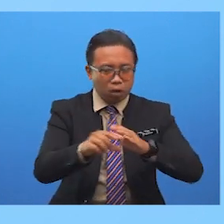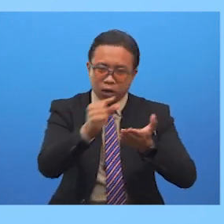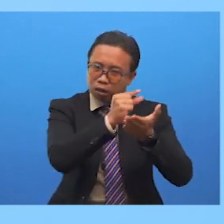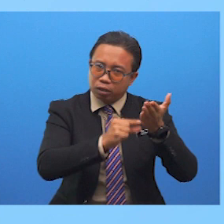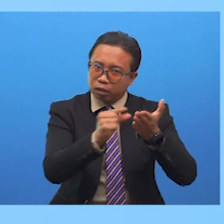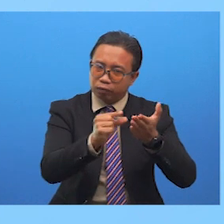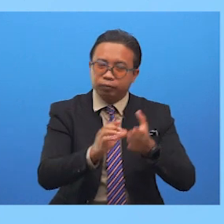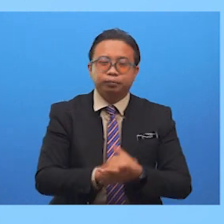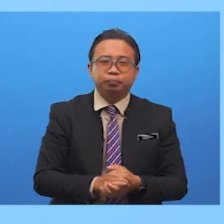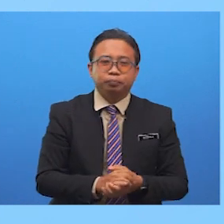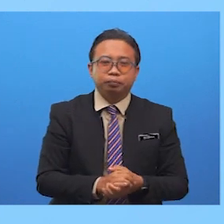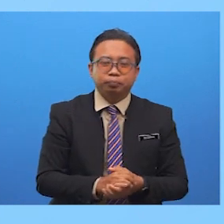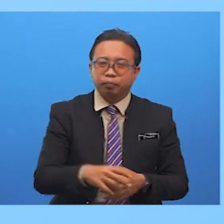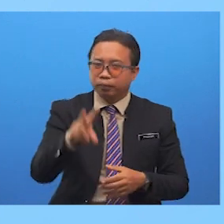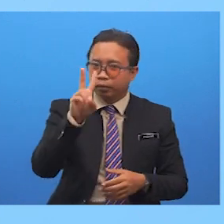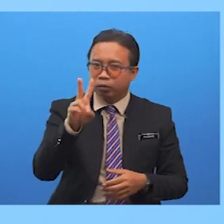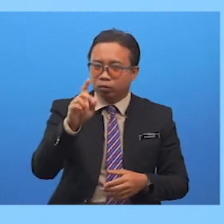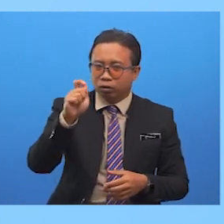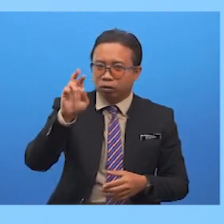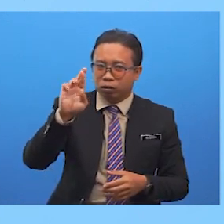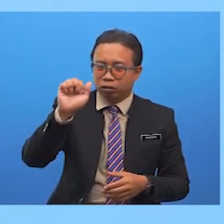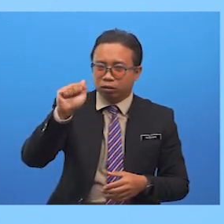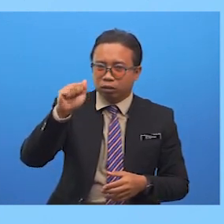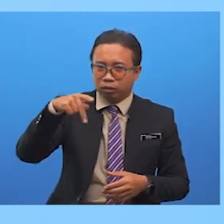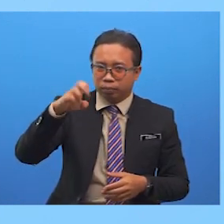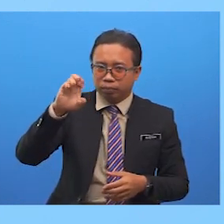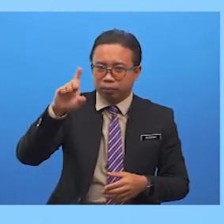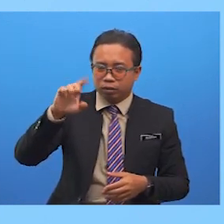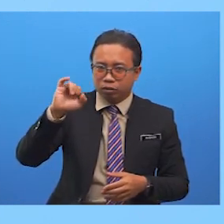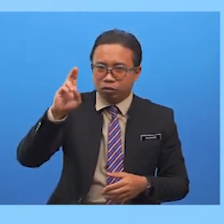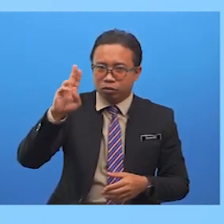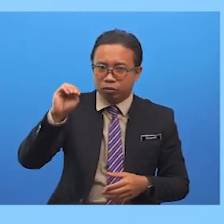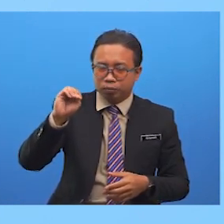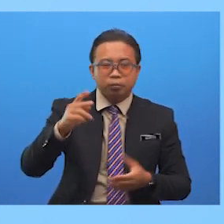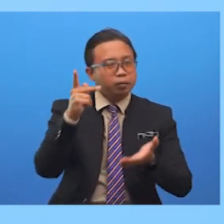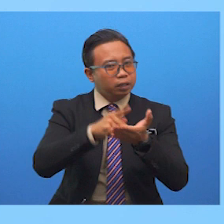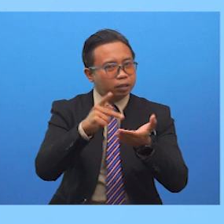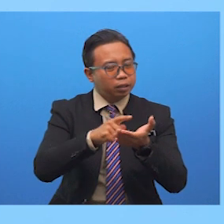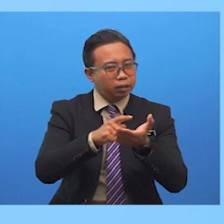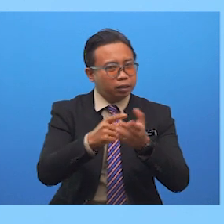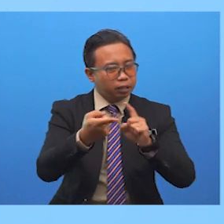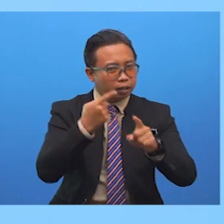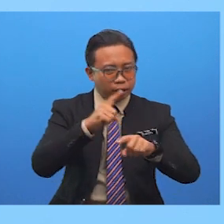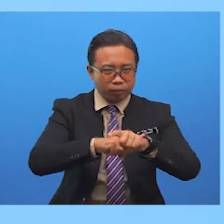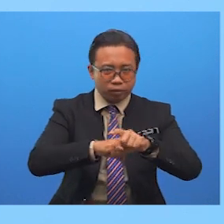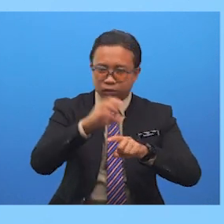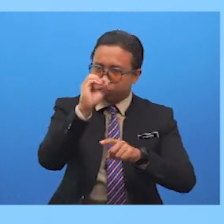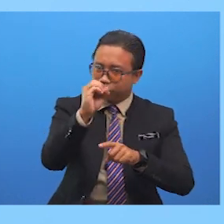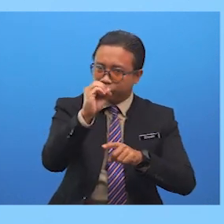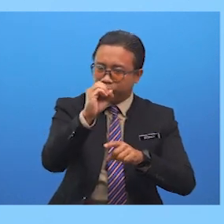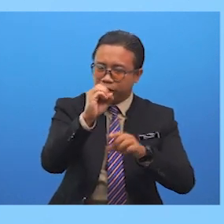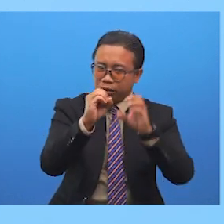Maka luas bagi bentuk2 trapesium dan sebuah segiempat dihitung dari massa